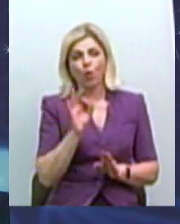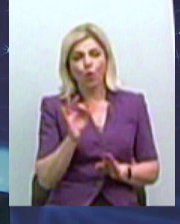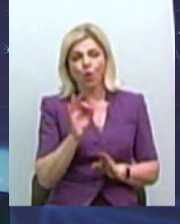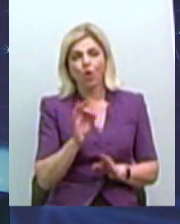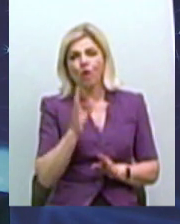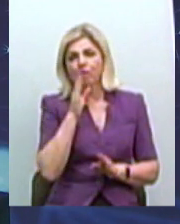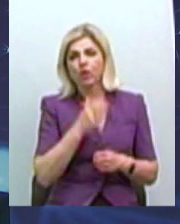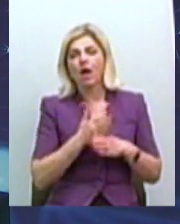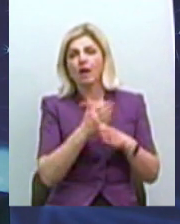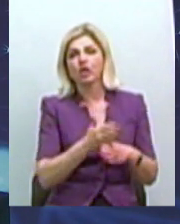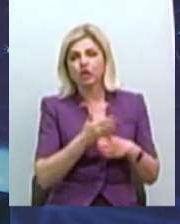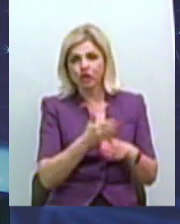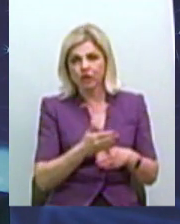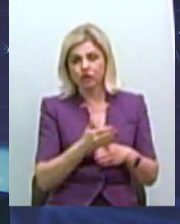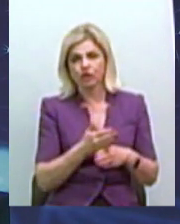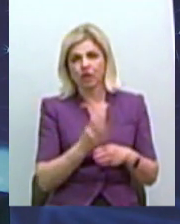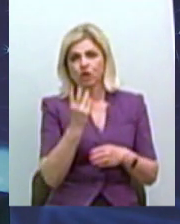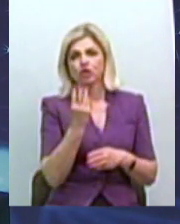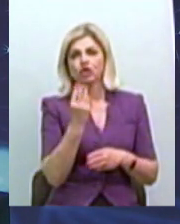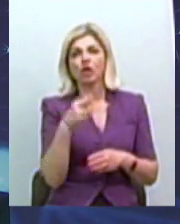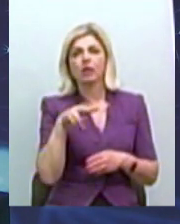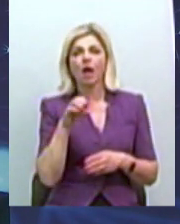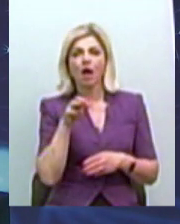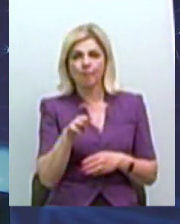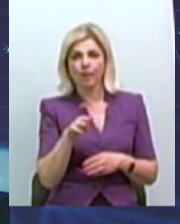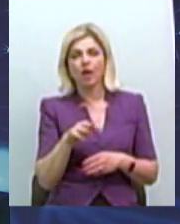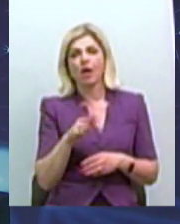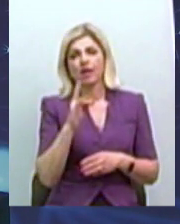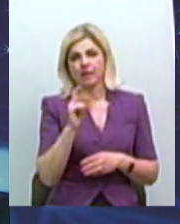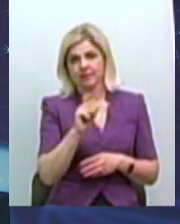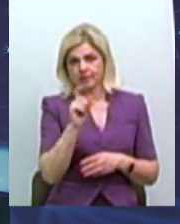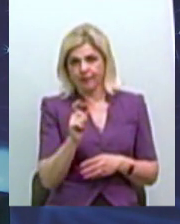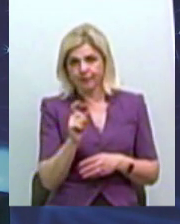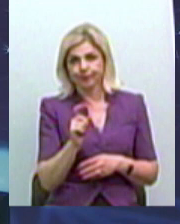шламохранилищах глиноземного завода. Еще одна загроза. Да, это та, которая